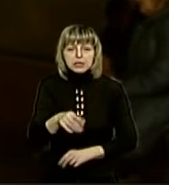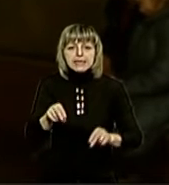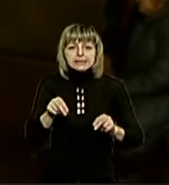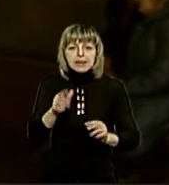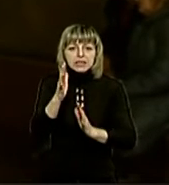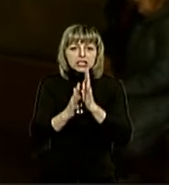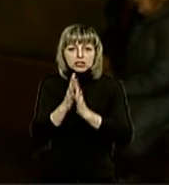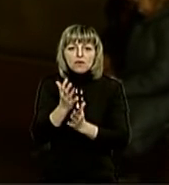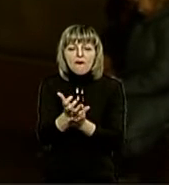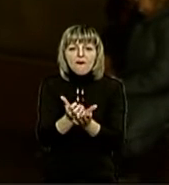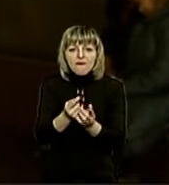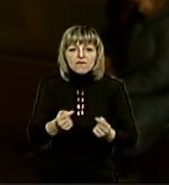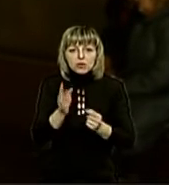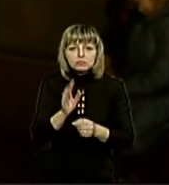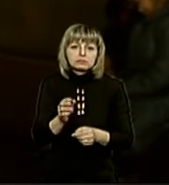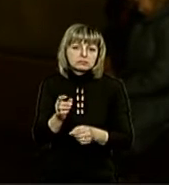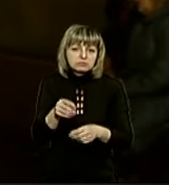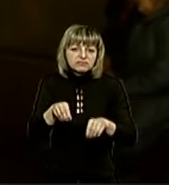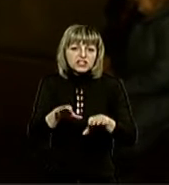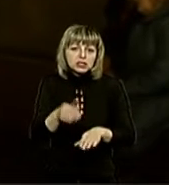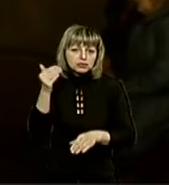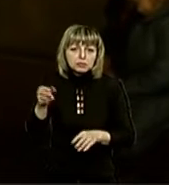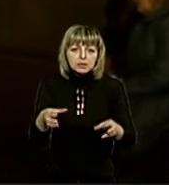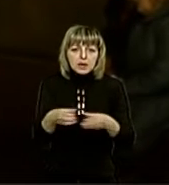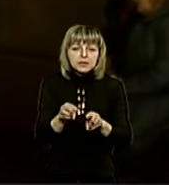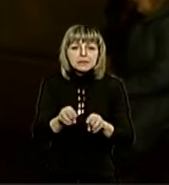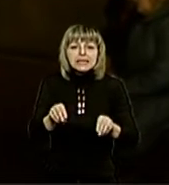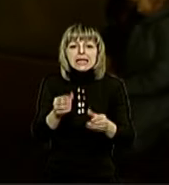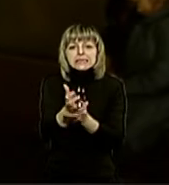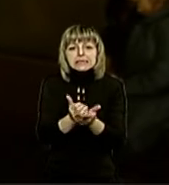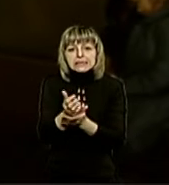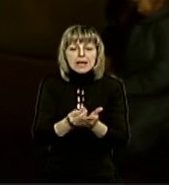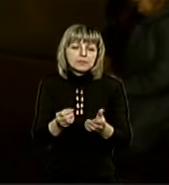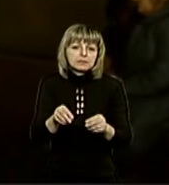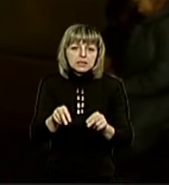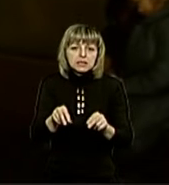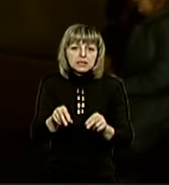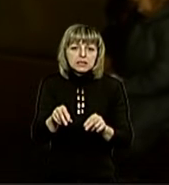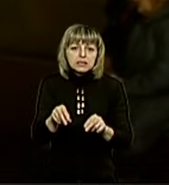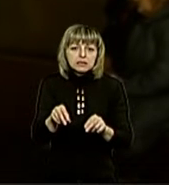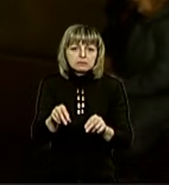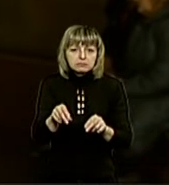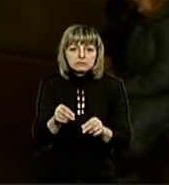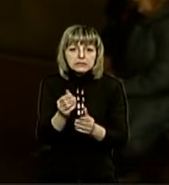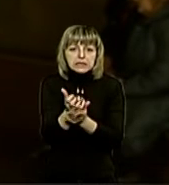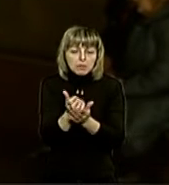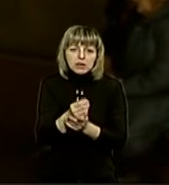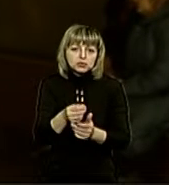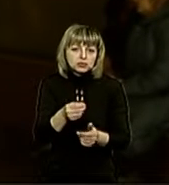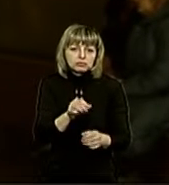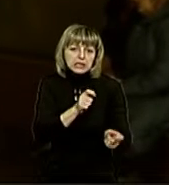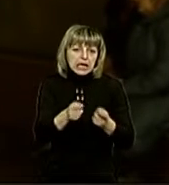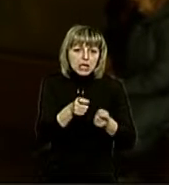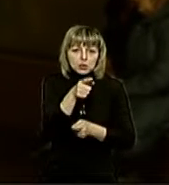фонду, вони в розпорядженні Кабінету міністрів. Землі запасу за межами населених пунктів в розпорядженні адміністрації. І